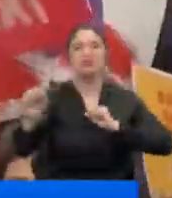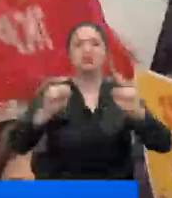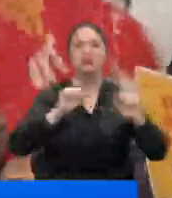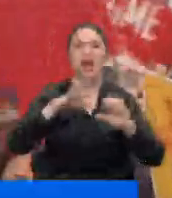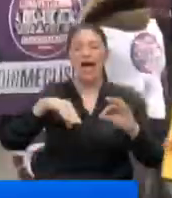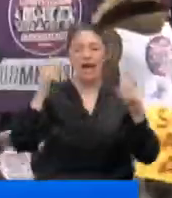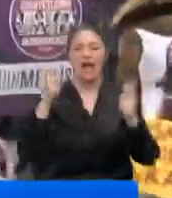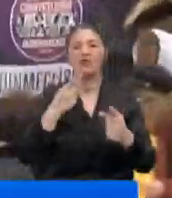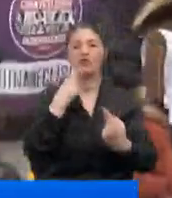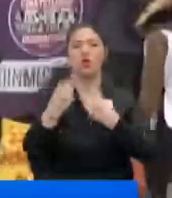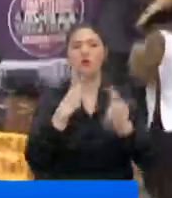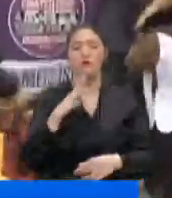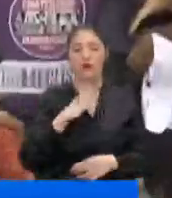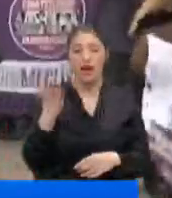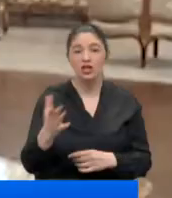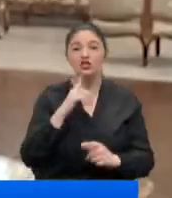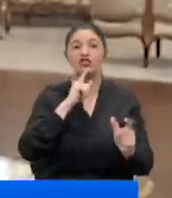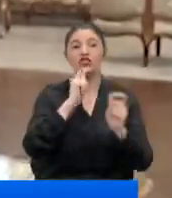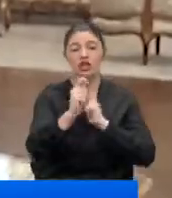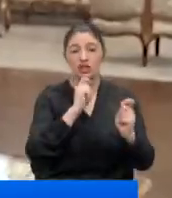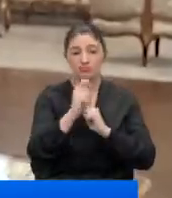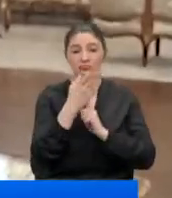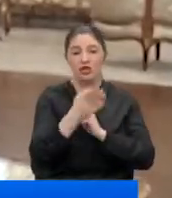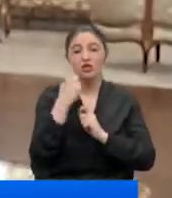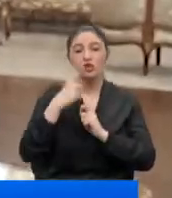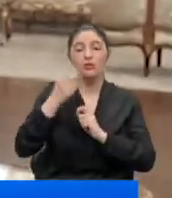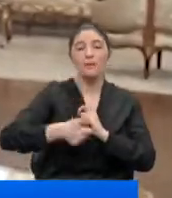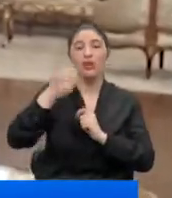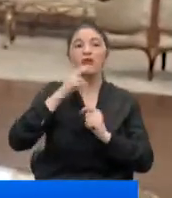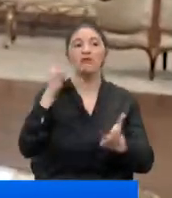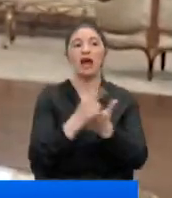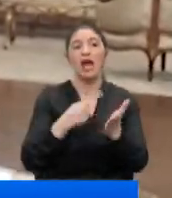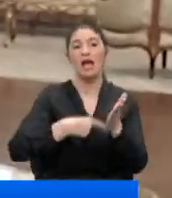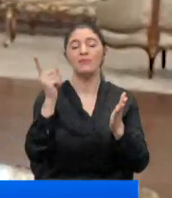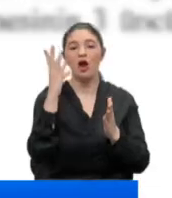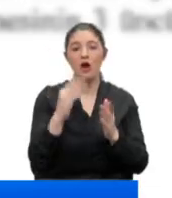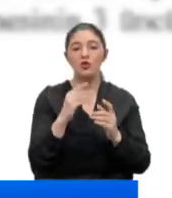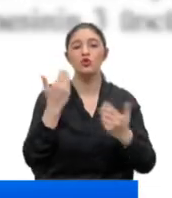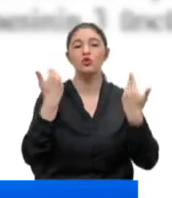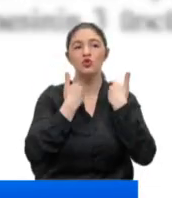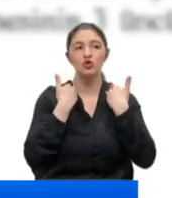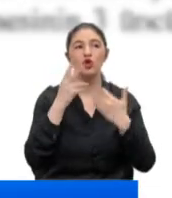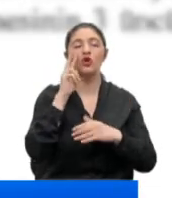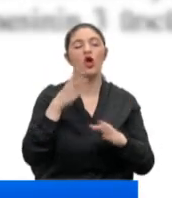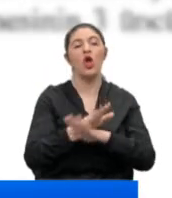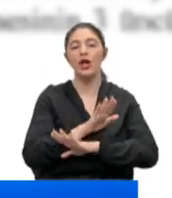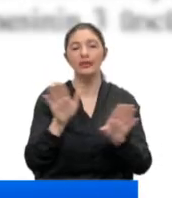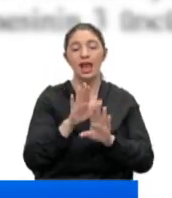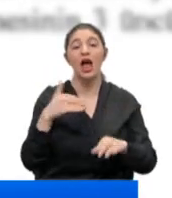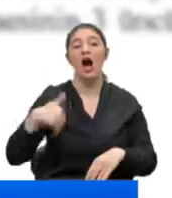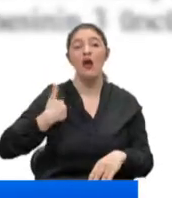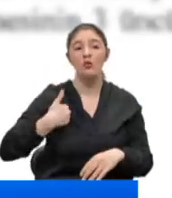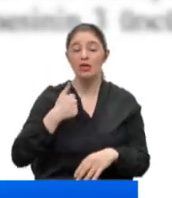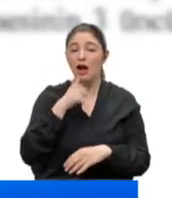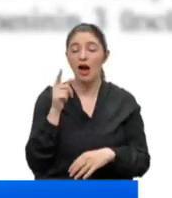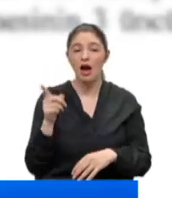her platformda dile getirildi. Sözleşmenin Cumhurbaşkanlığı kararıyla feshedilmesi de hukukçulara göre doğru değil. Avukat Ali